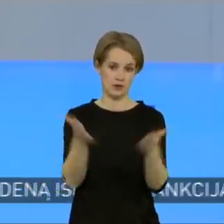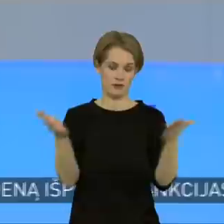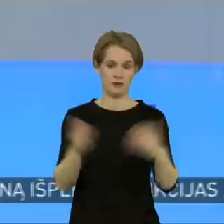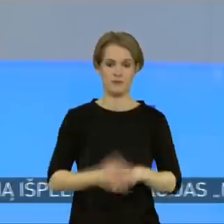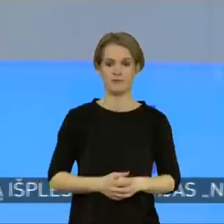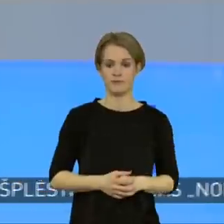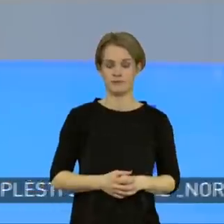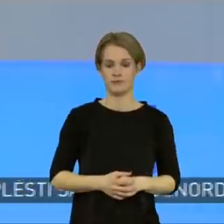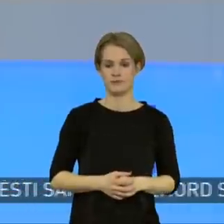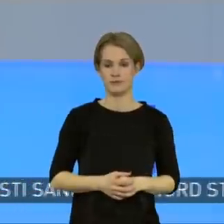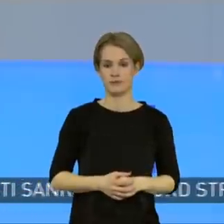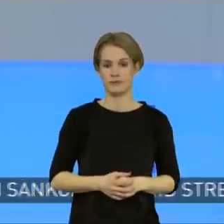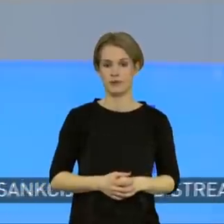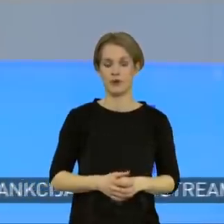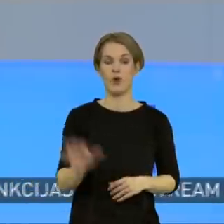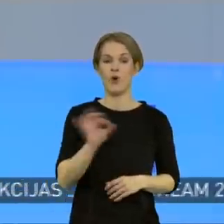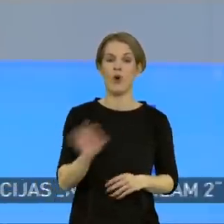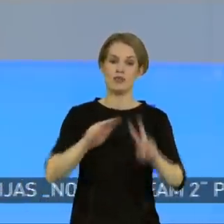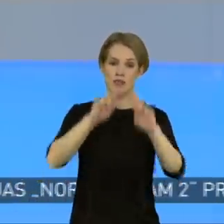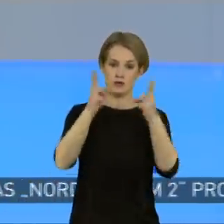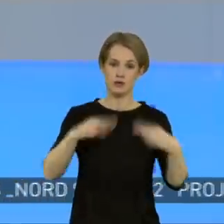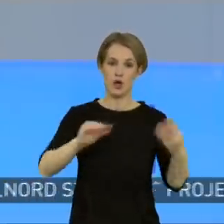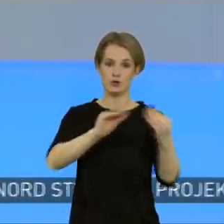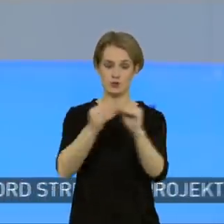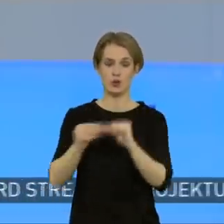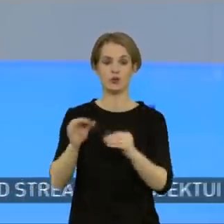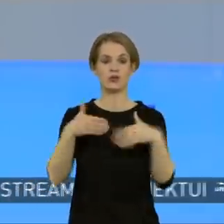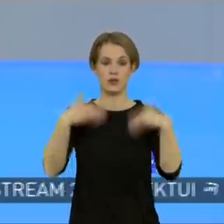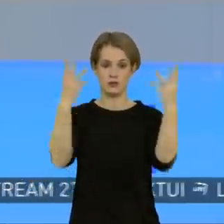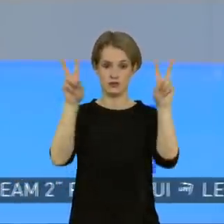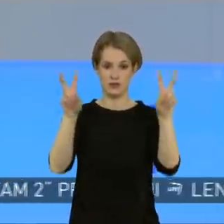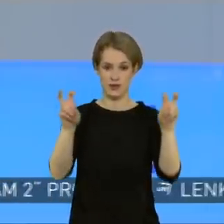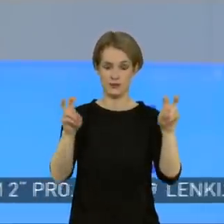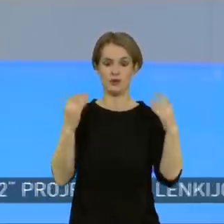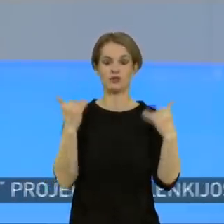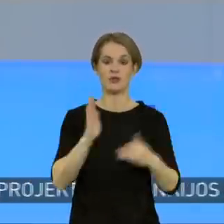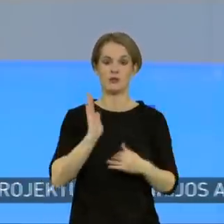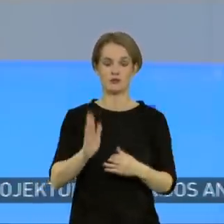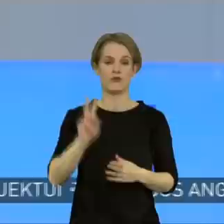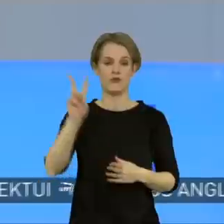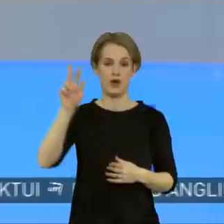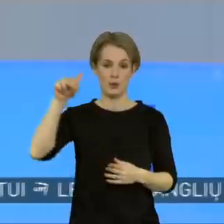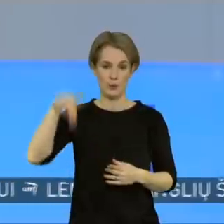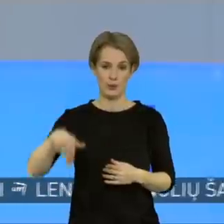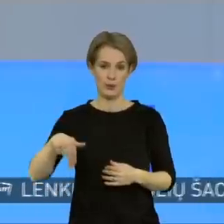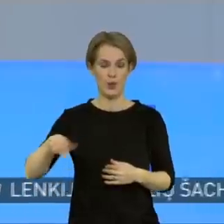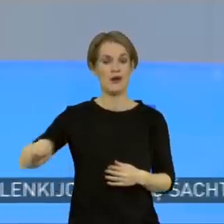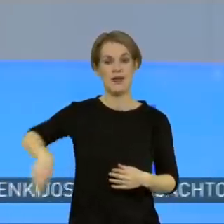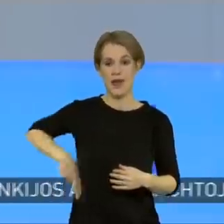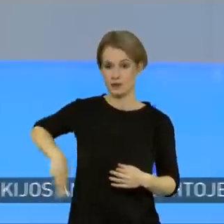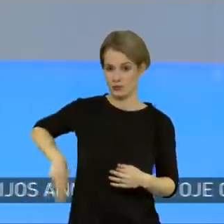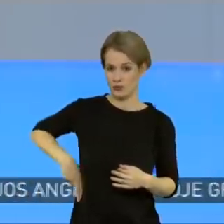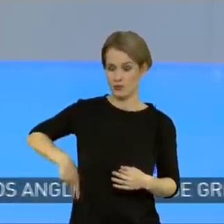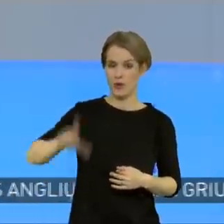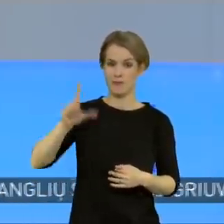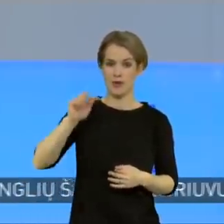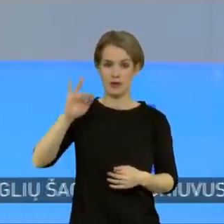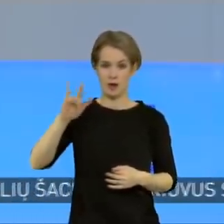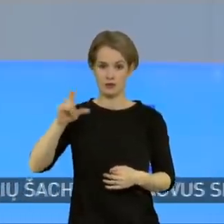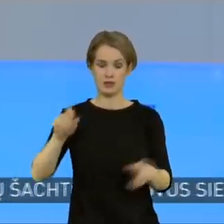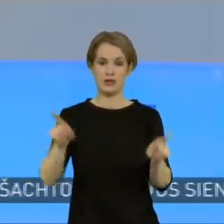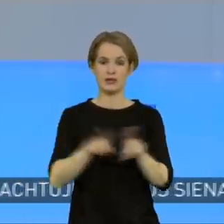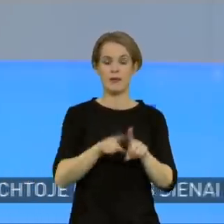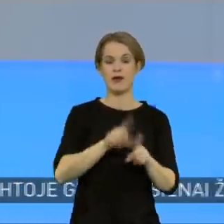Nuo ko galima tikėtis iš nacionalinio susitarimo, dienos temoje pokalbis su Vilniaus universiteto rektoriumi Rimvydu Petrausku ir Vilniaus